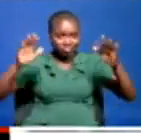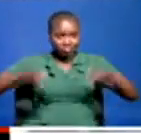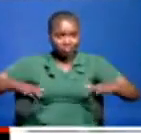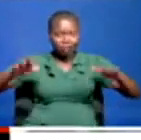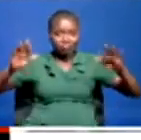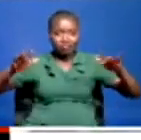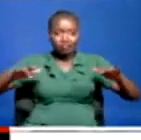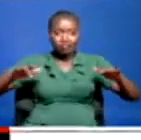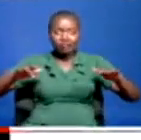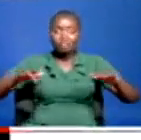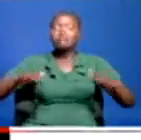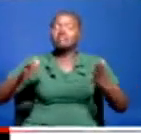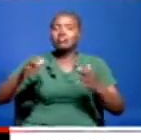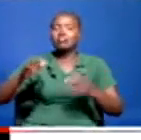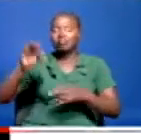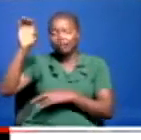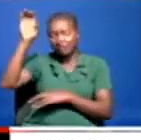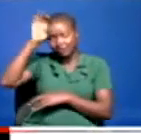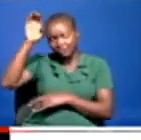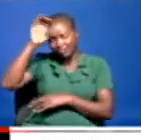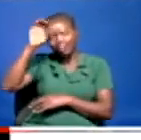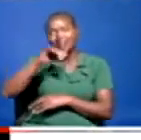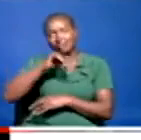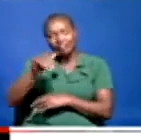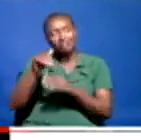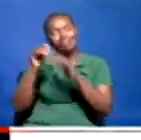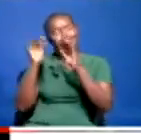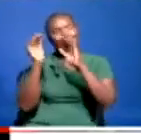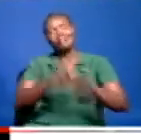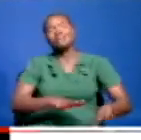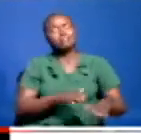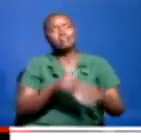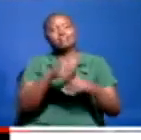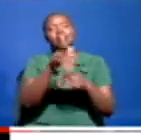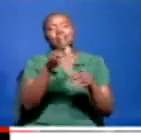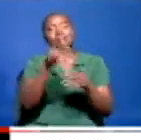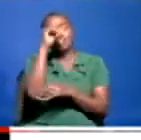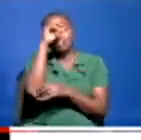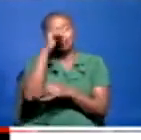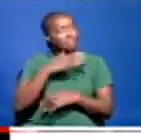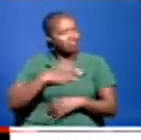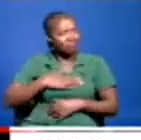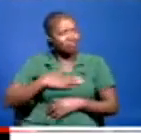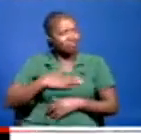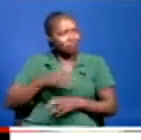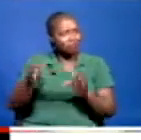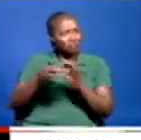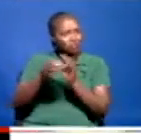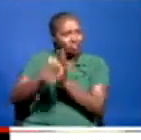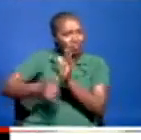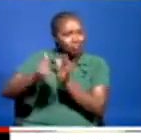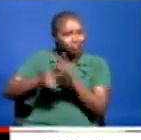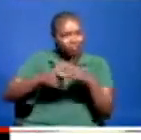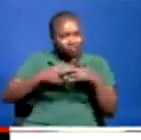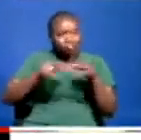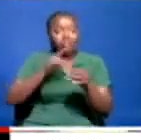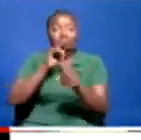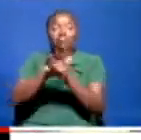ya Wasingishu, musidanganjwe, mubaki inje. Tafadhali mupande hii train, tuende pamoja Kanani.